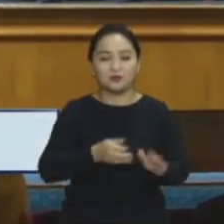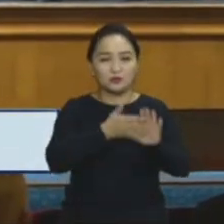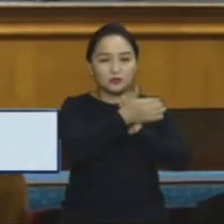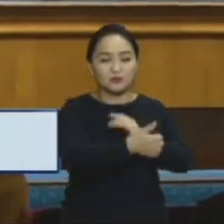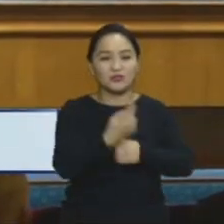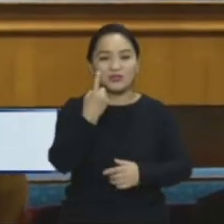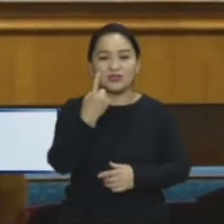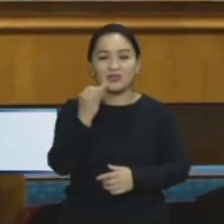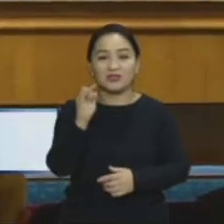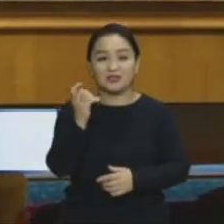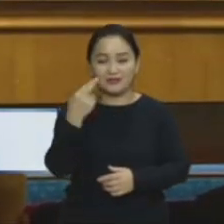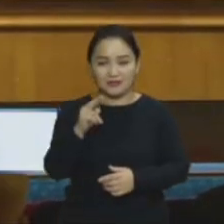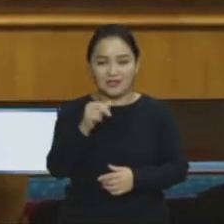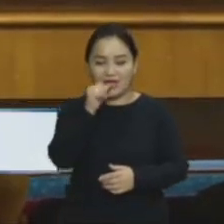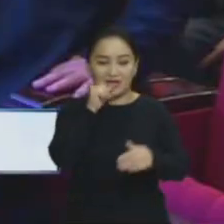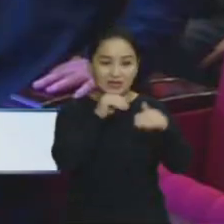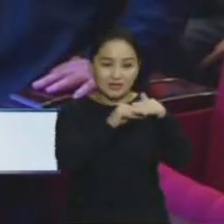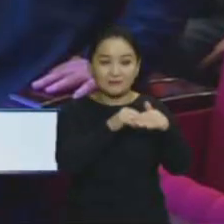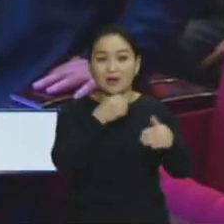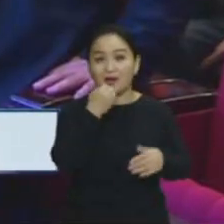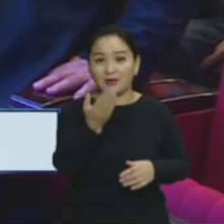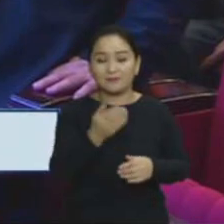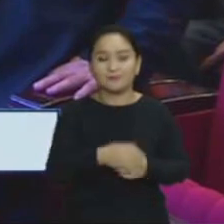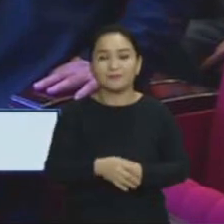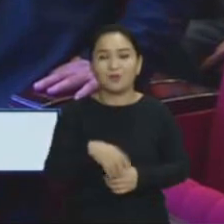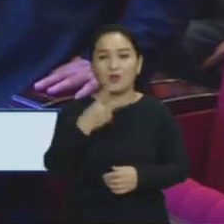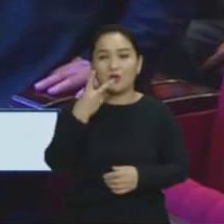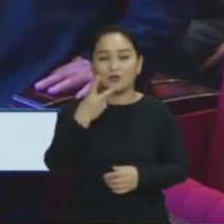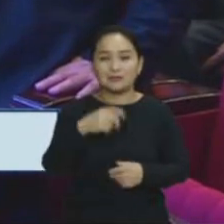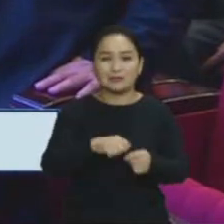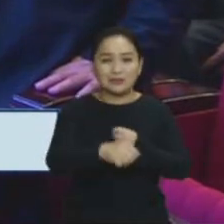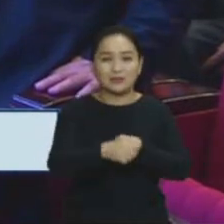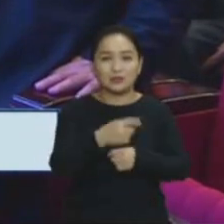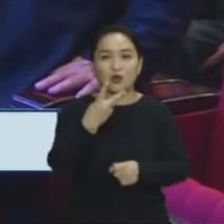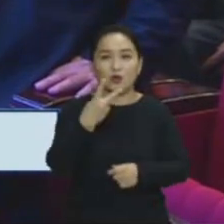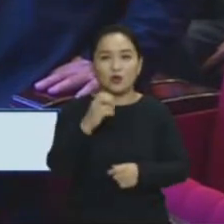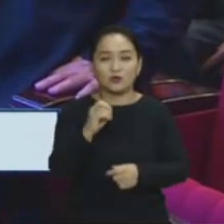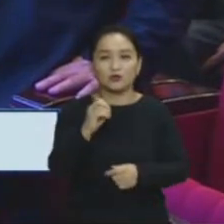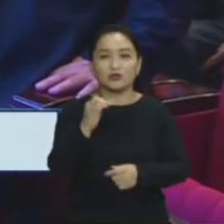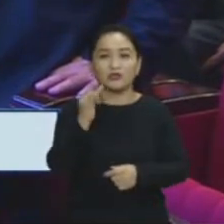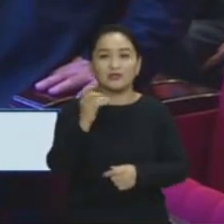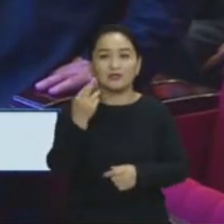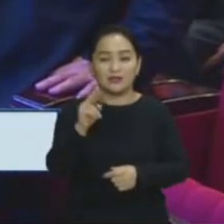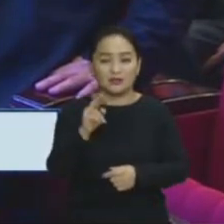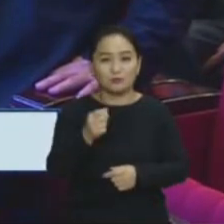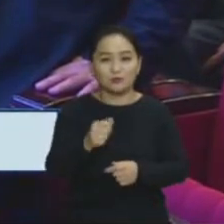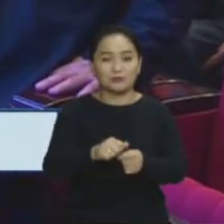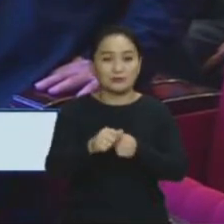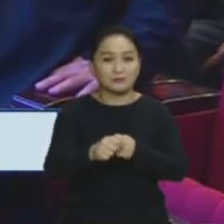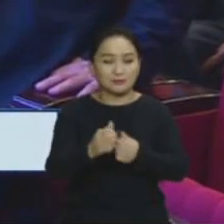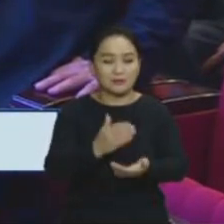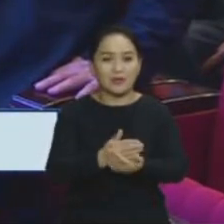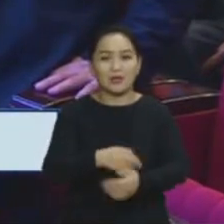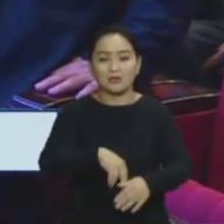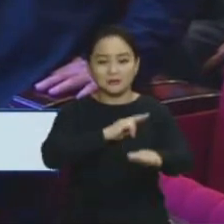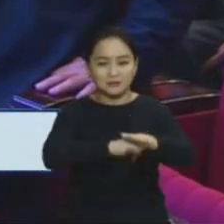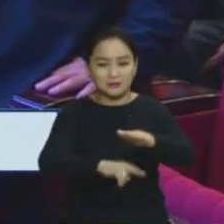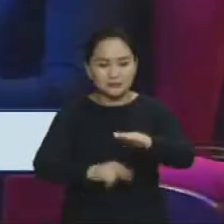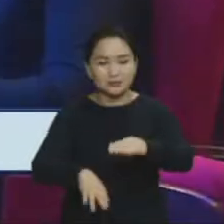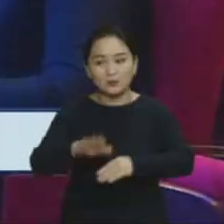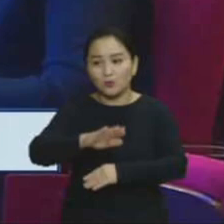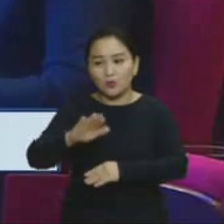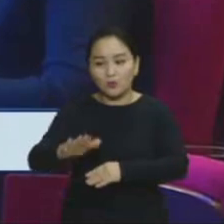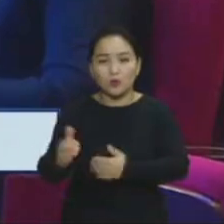мэдэгдэж байгаа юм аа. Гэхдээ төсвийн зардал 20.84-ийг давж байгаа нь цалин тэтгүүр нэмэгдсэн цэцэрлэг сургуульд хамрагдаж байгаа хүүхдүүдийн тоо өссөн